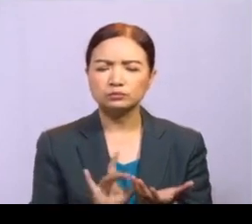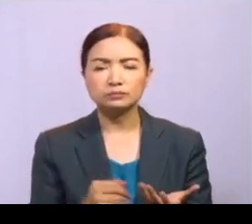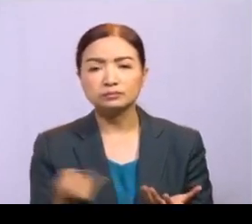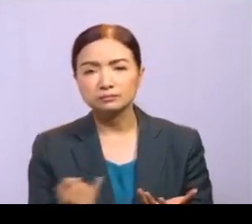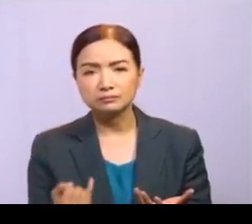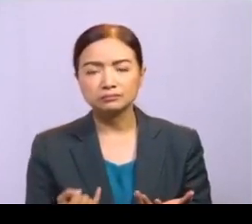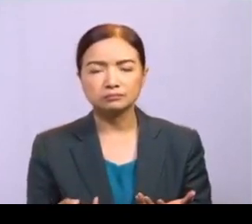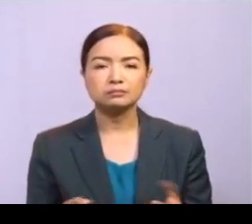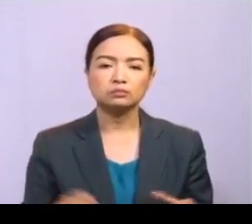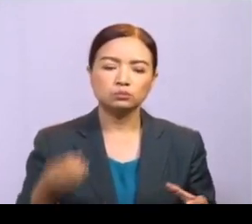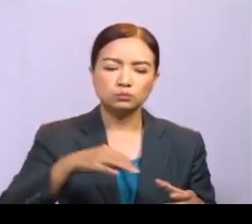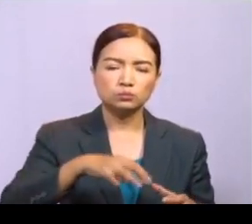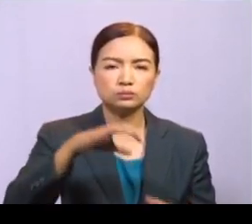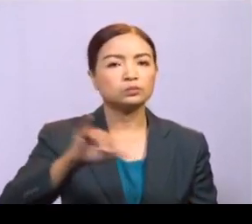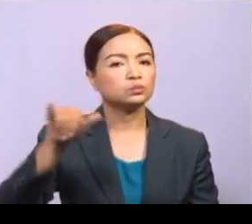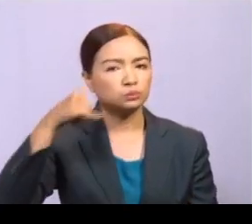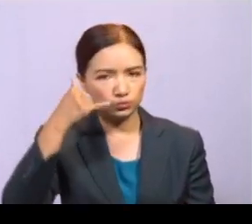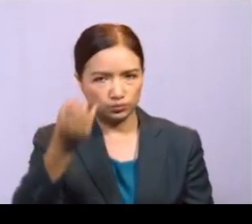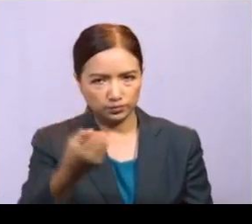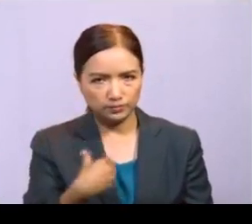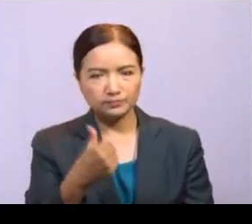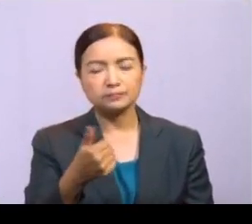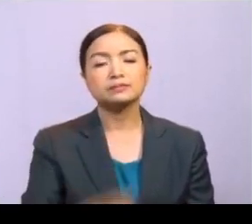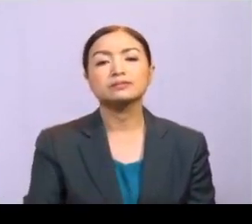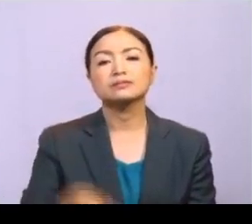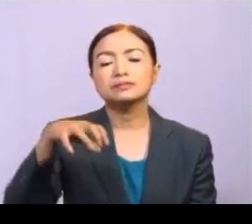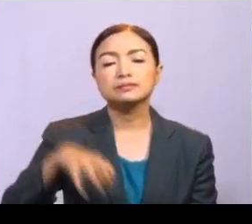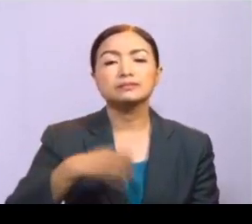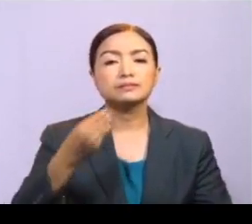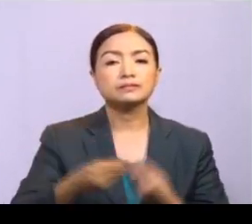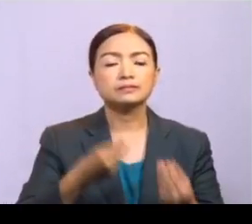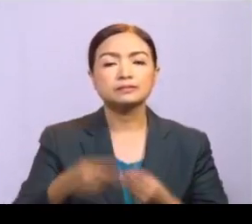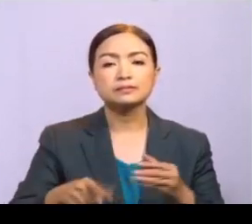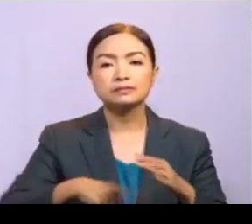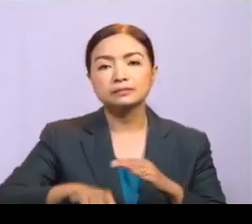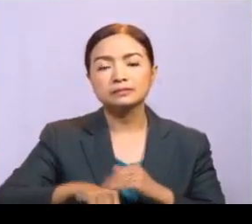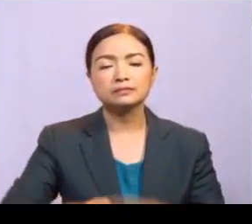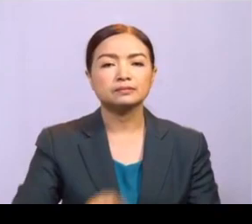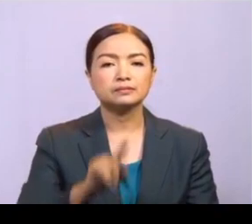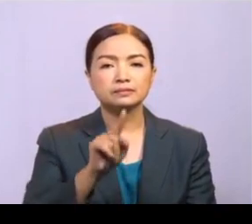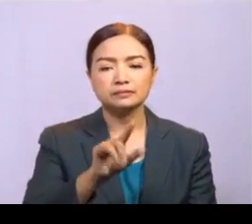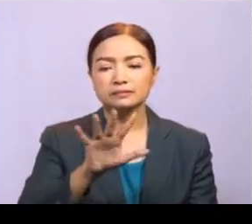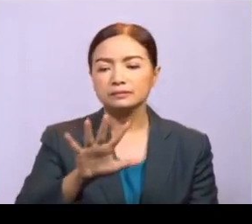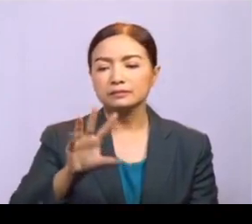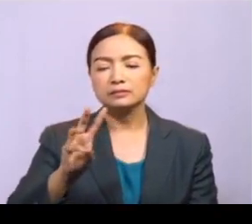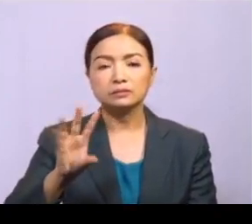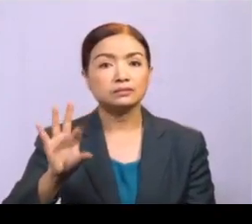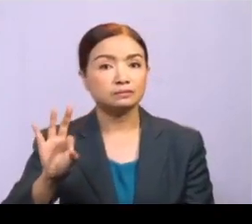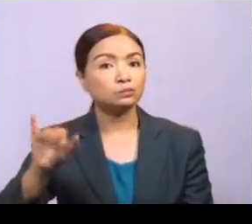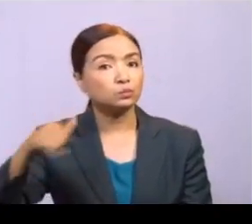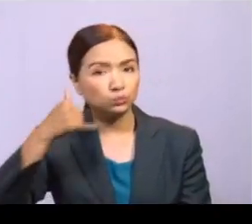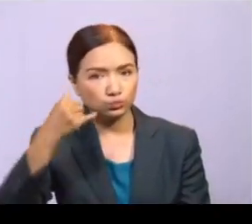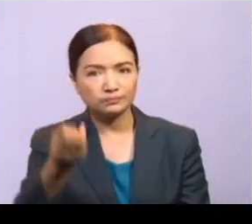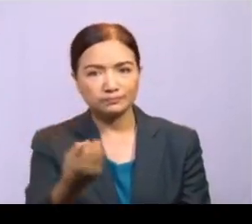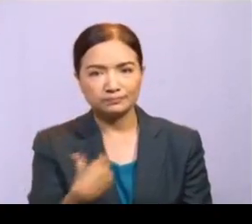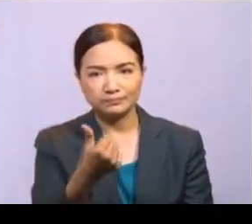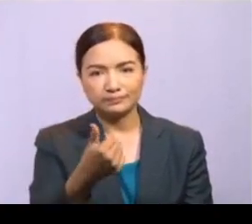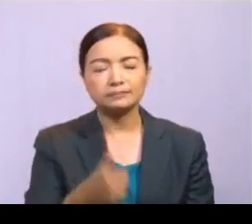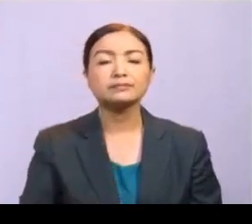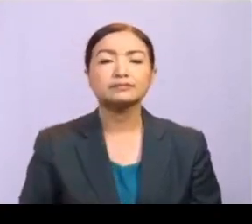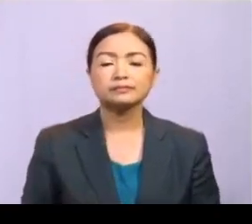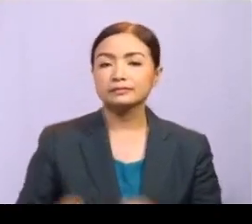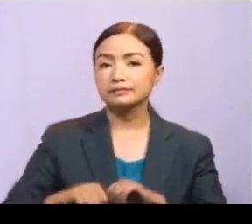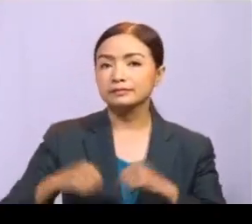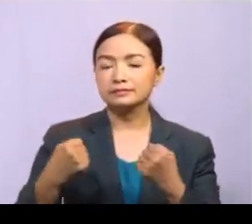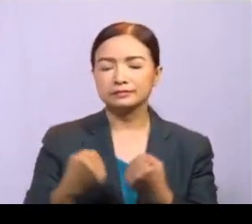คุณภาพปริมาณก็สามารถแจ้งได้ที่สายและกรมการค้าภายใน 1569ได้นะคะโดยนายกกิตติมศักดิ์